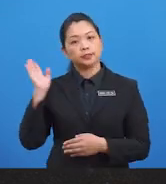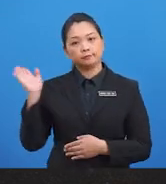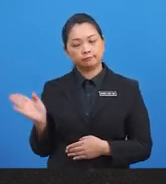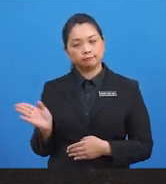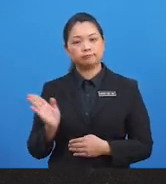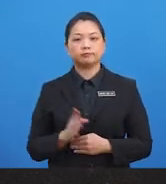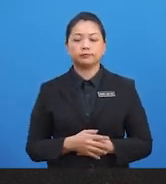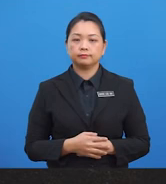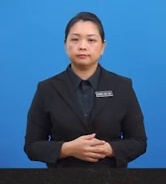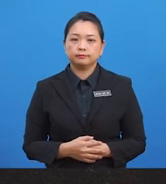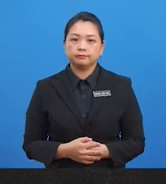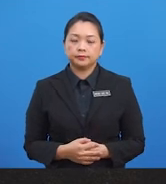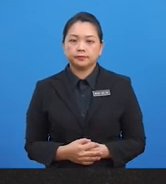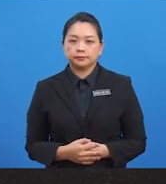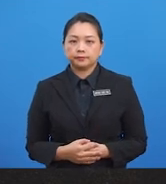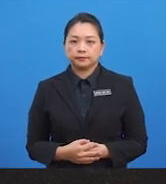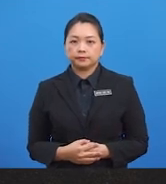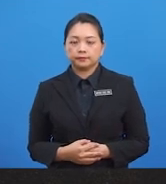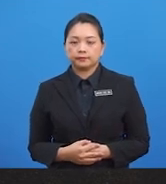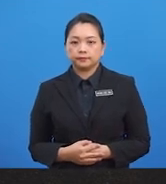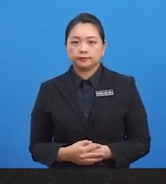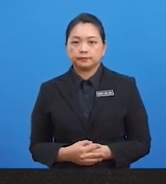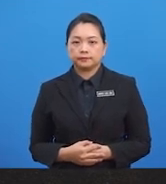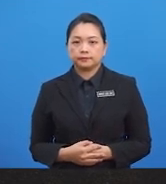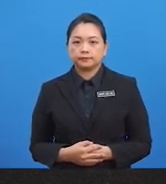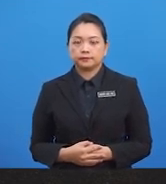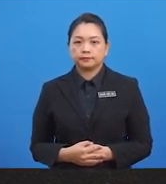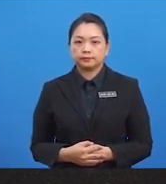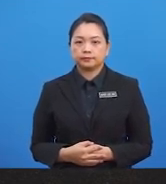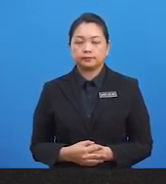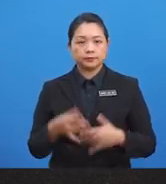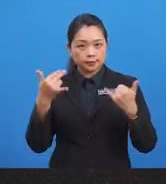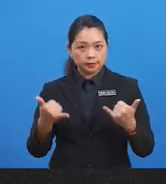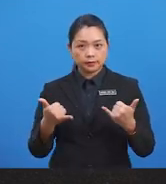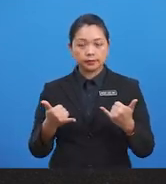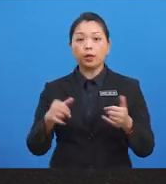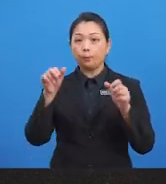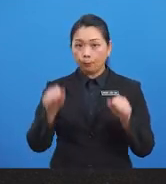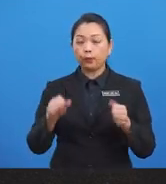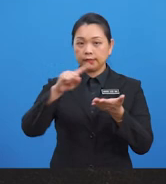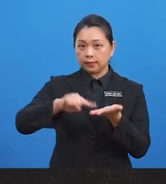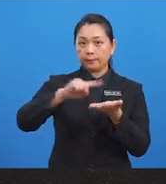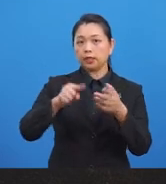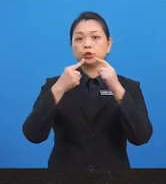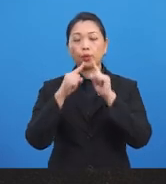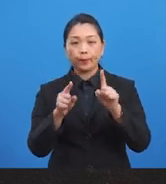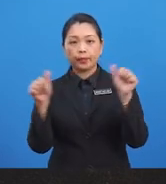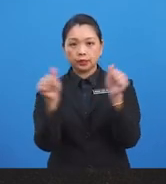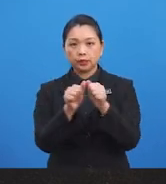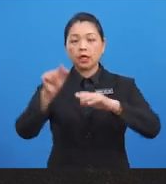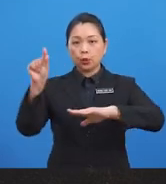ialah 1 per 2. Mari semak jawapan dengan menggunakan kalkulator.